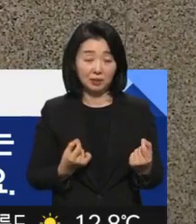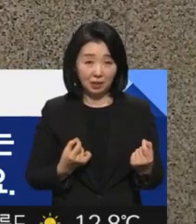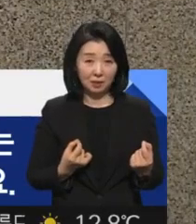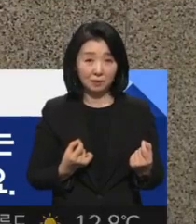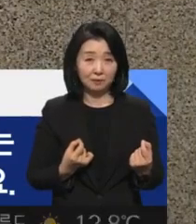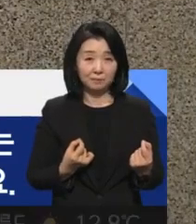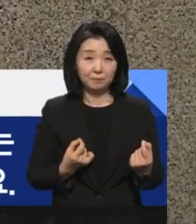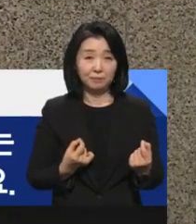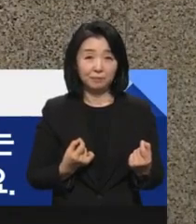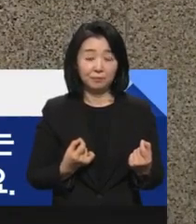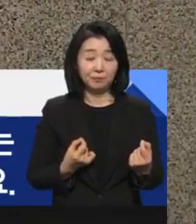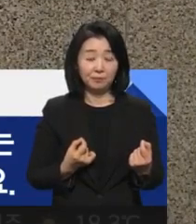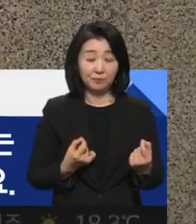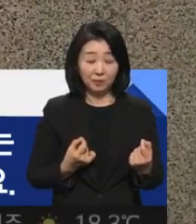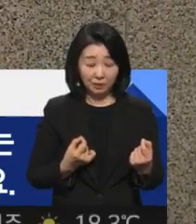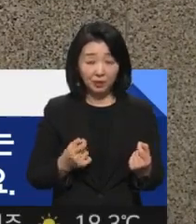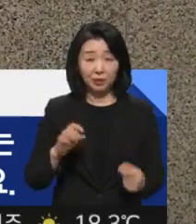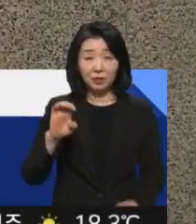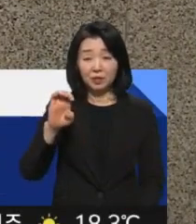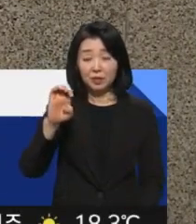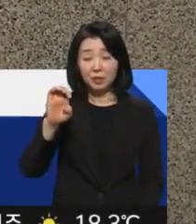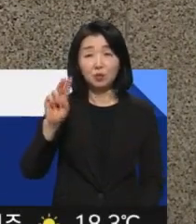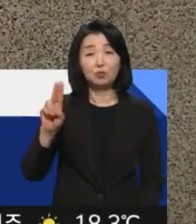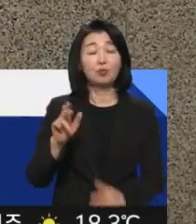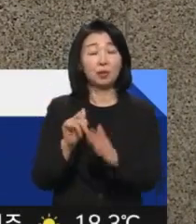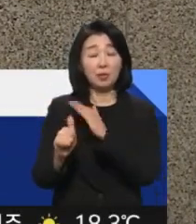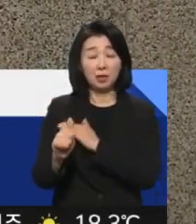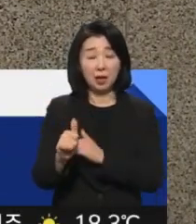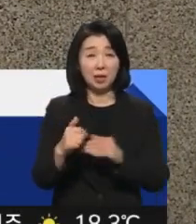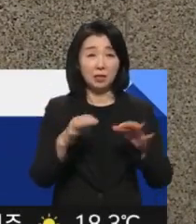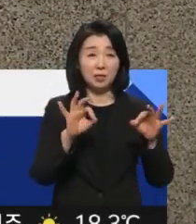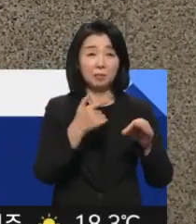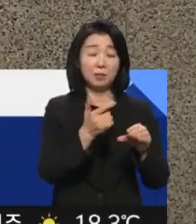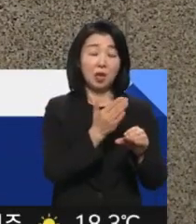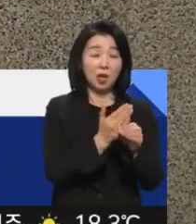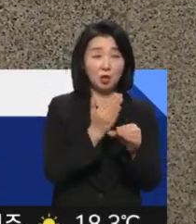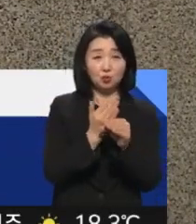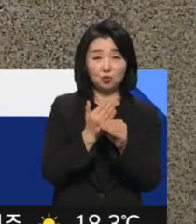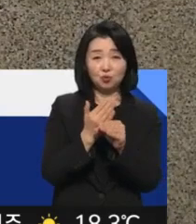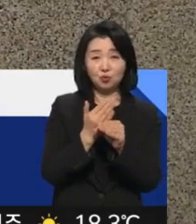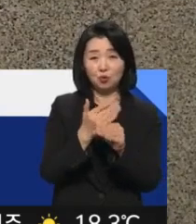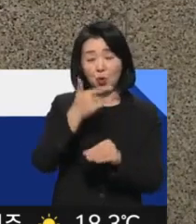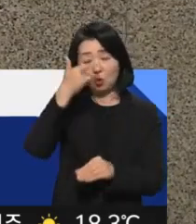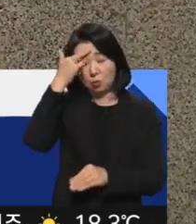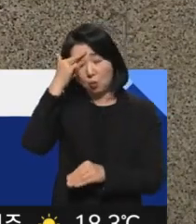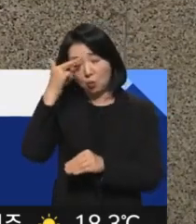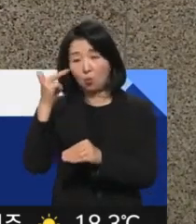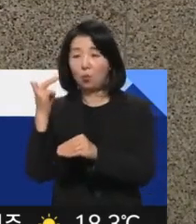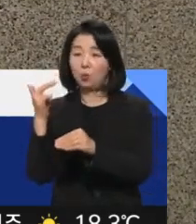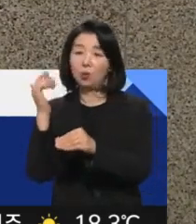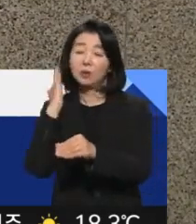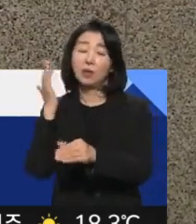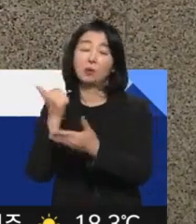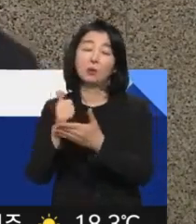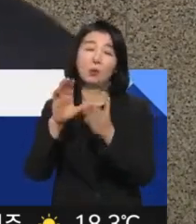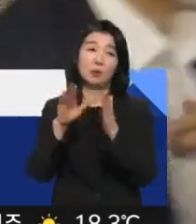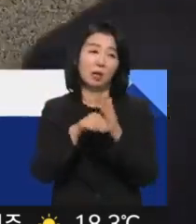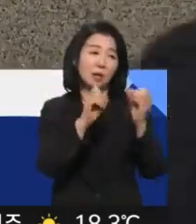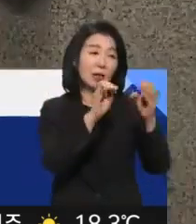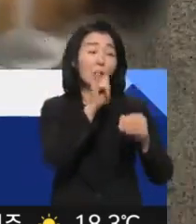자신이 대사가요. 김대중 노무현 대통령 때는 긴장이 고조가 돼도 대화 채널이 있었기에 교류를